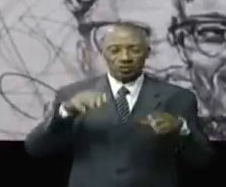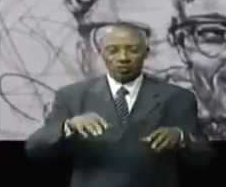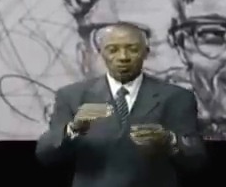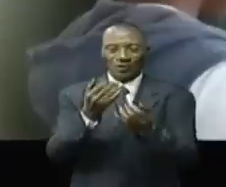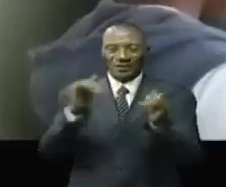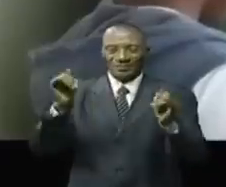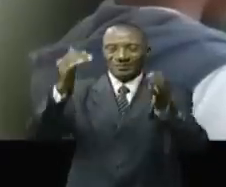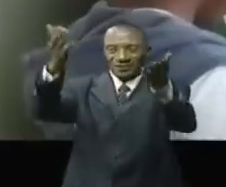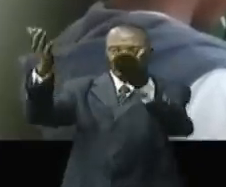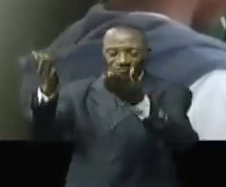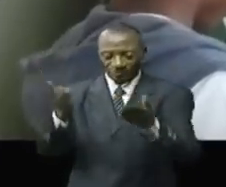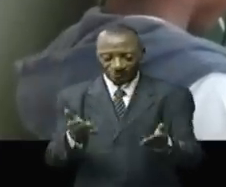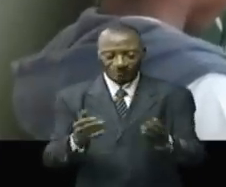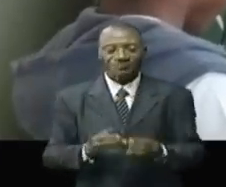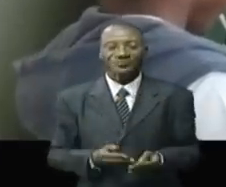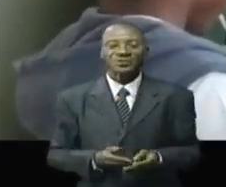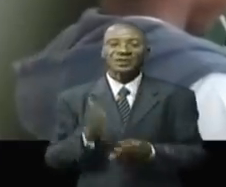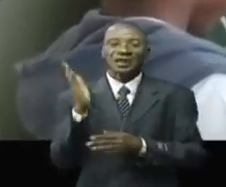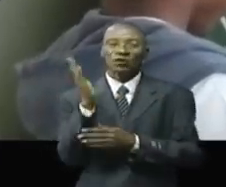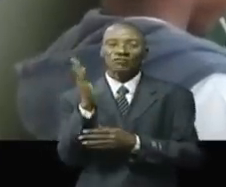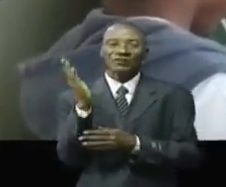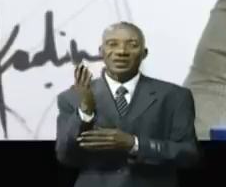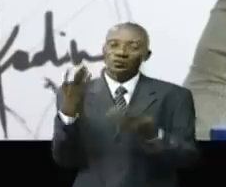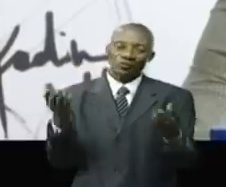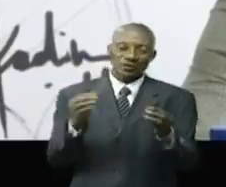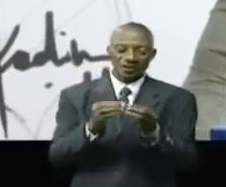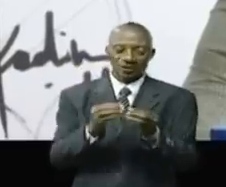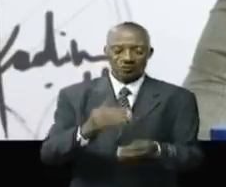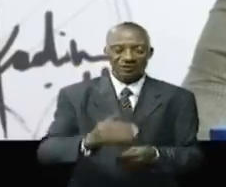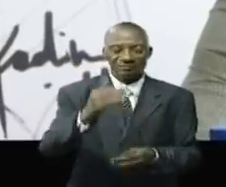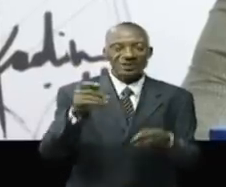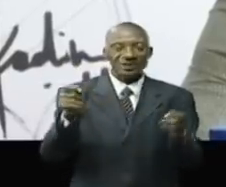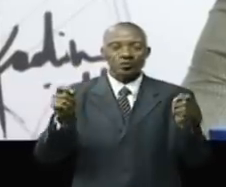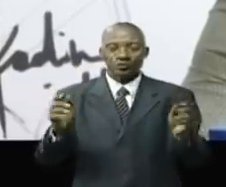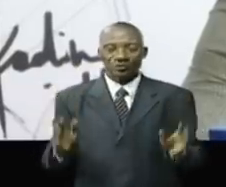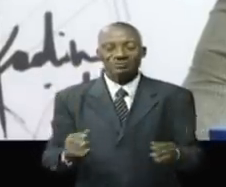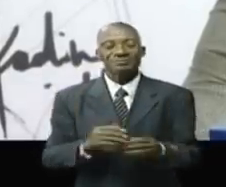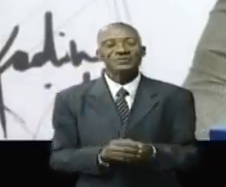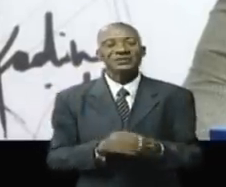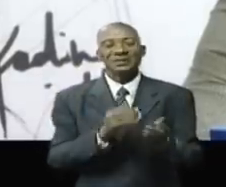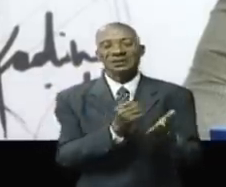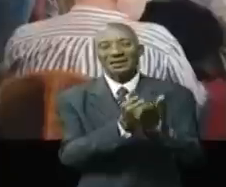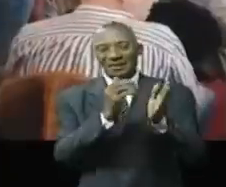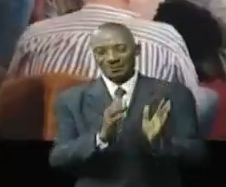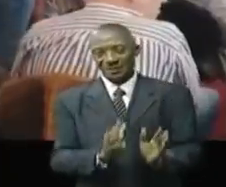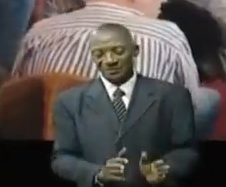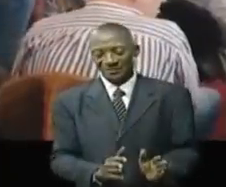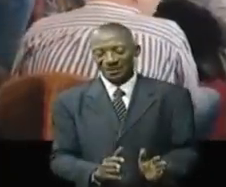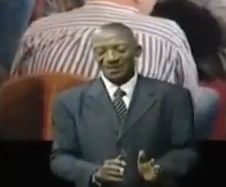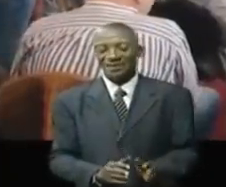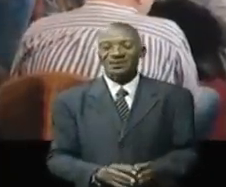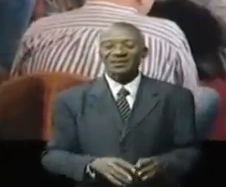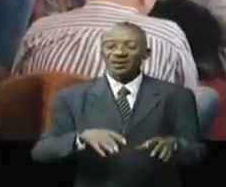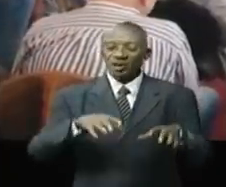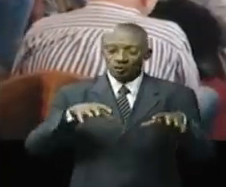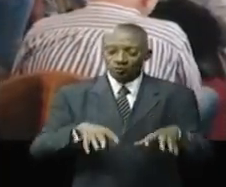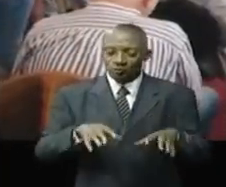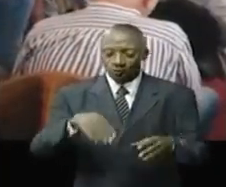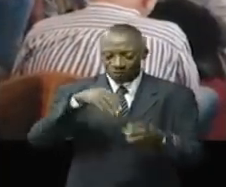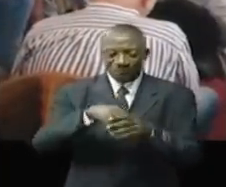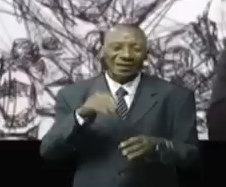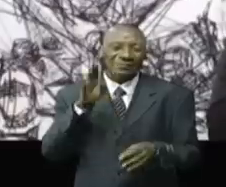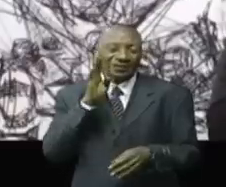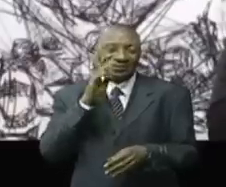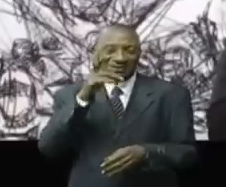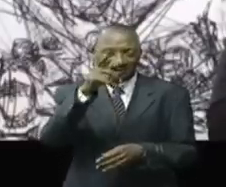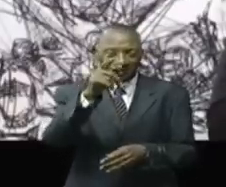La conférence de presse qui s'est tenue sur son territoire, l'ambassade de la RDC auprès du Royaume de Belgique, un choix déterminant,